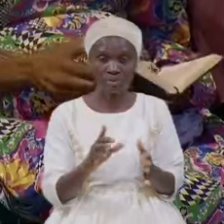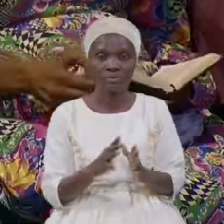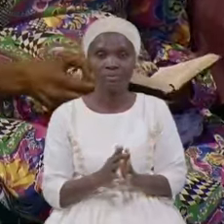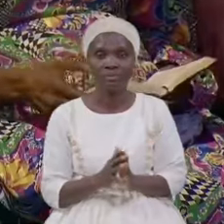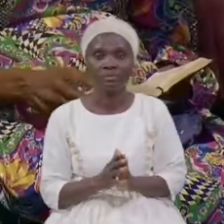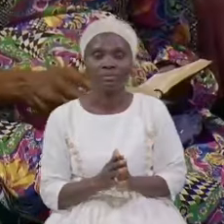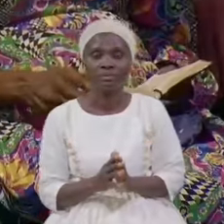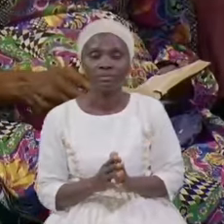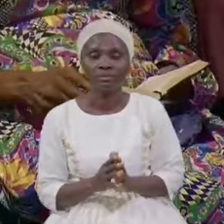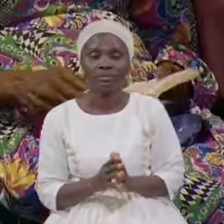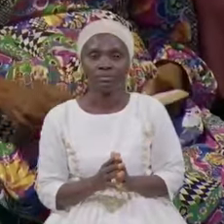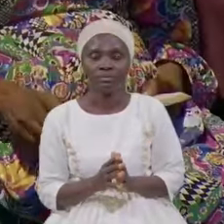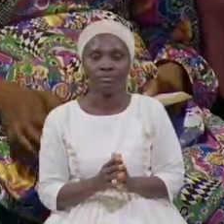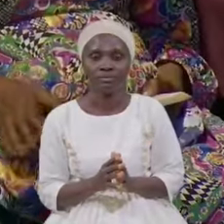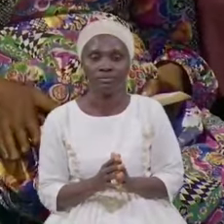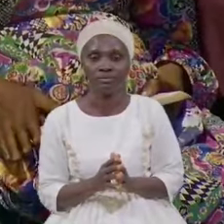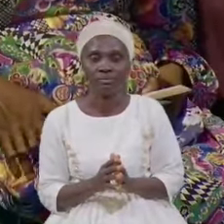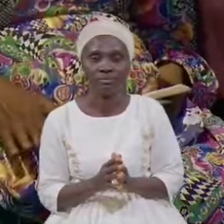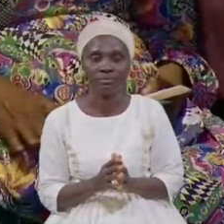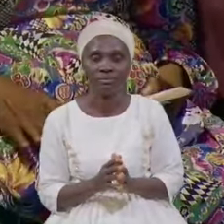Merci beaucoup. Que Dieu vous bénisse.